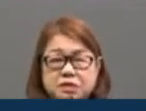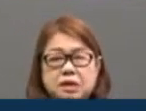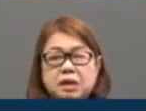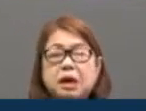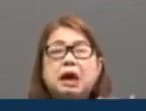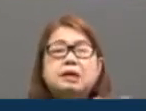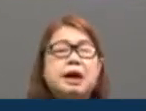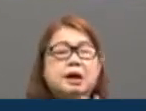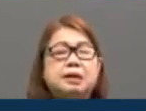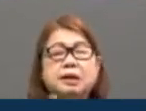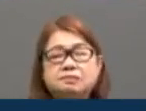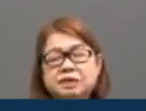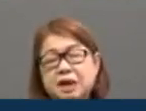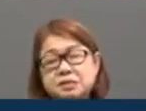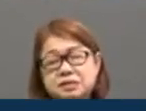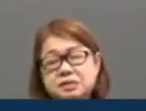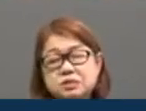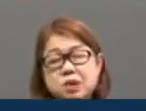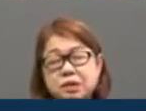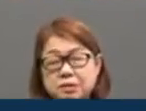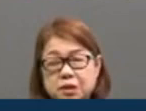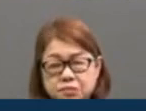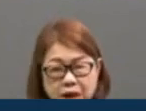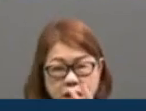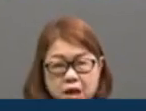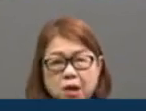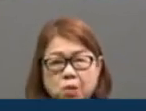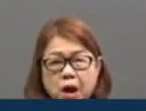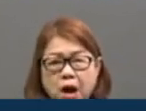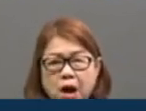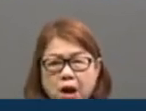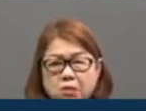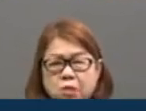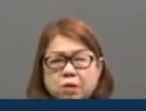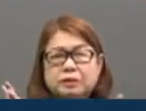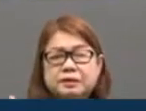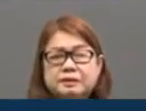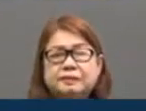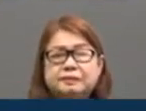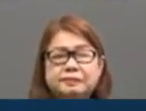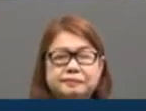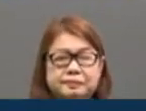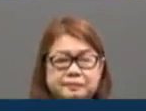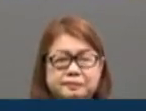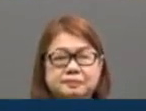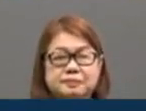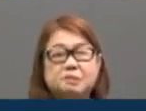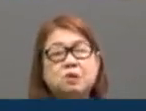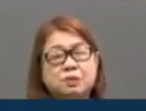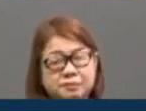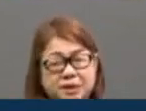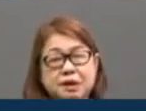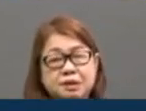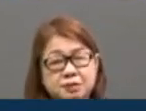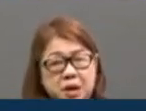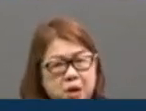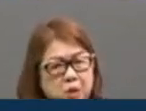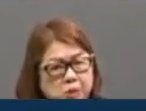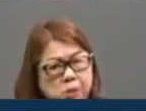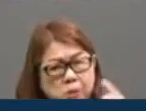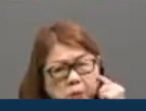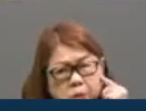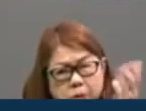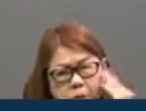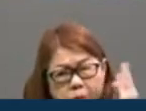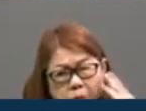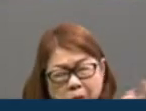ร้อนที่น้อยที่สุดนะครับแล้วก็ให้สามารถที่ทำให้ทุกฝ่ายเนี่ยได้มีความสบายใจทุกส่วนเมื่อได้